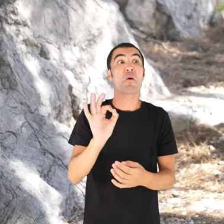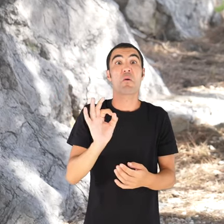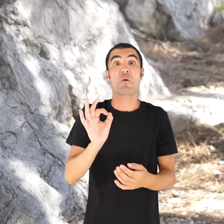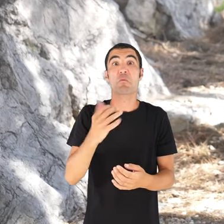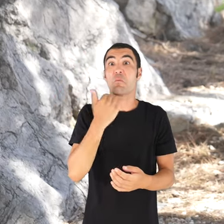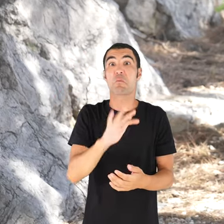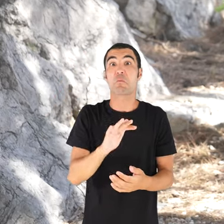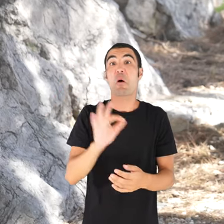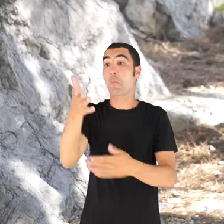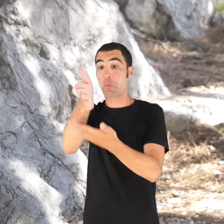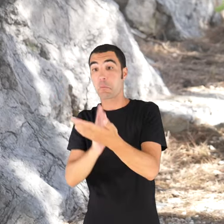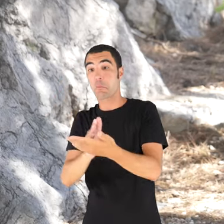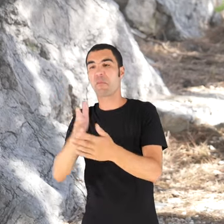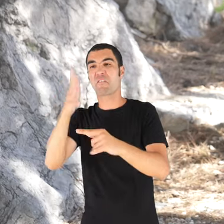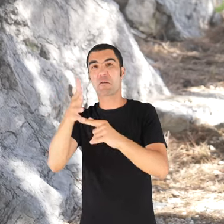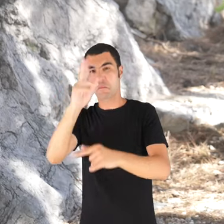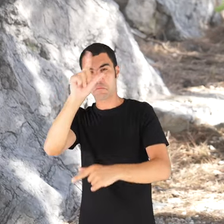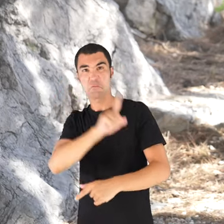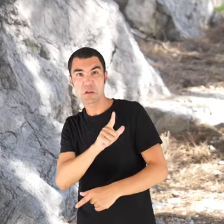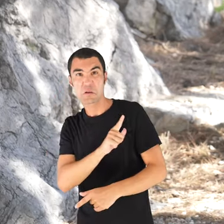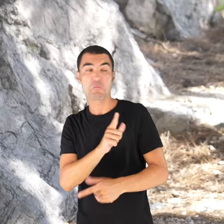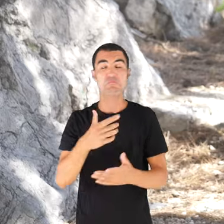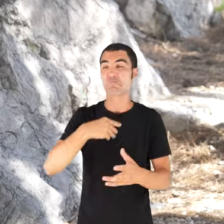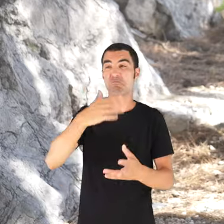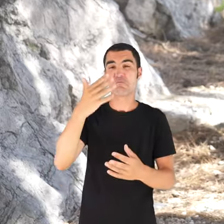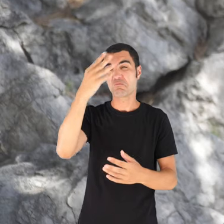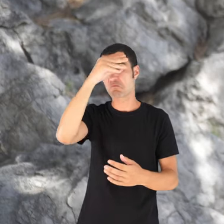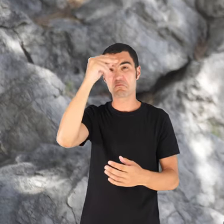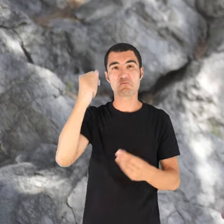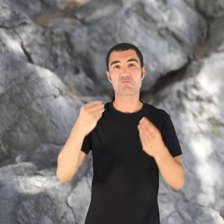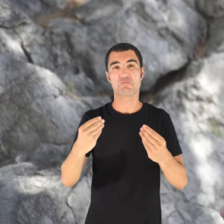també, no sé si era mitja fàbrica militar, no me'n recordo molt bé,